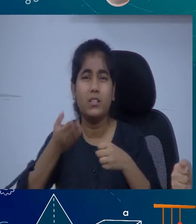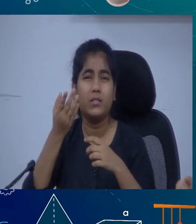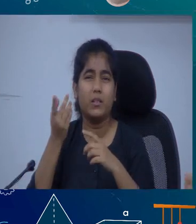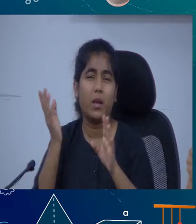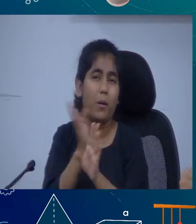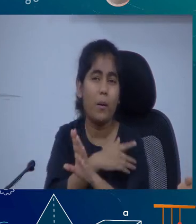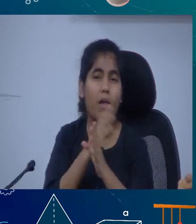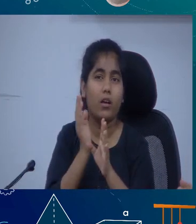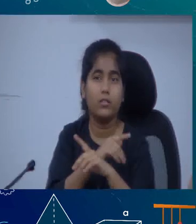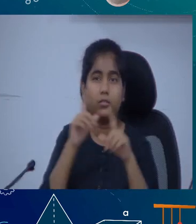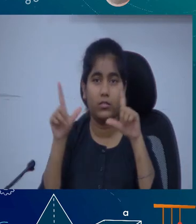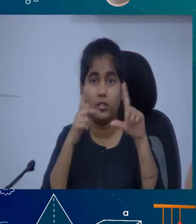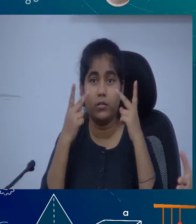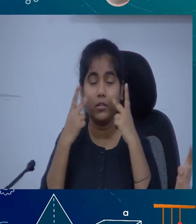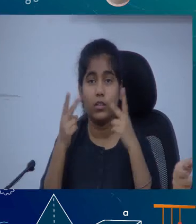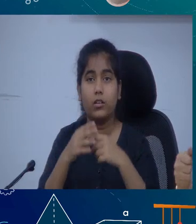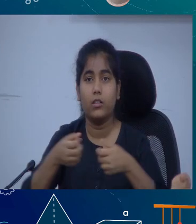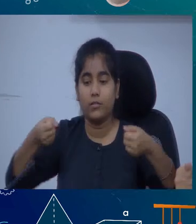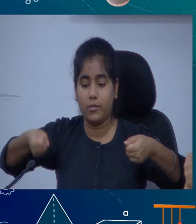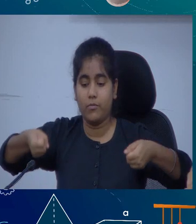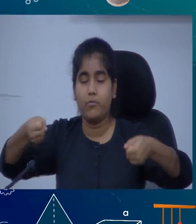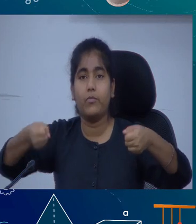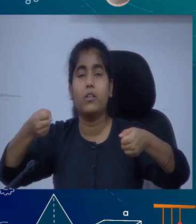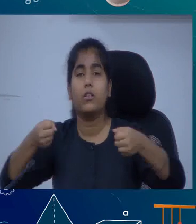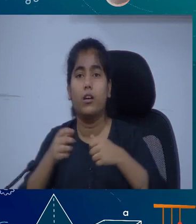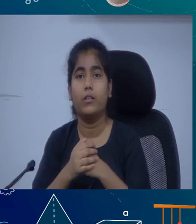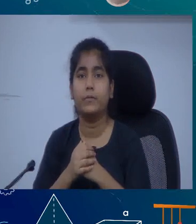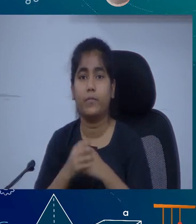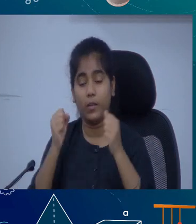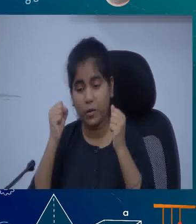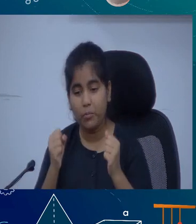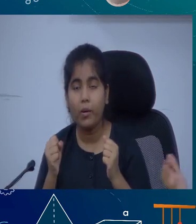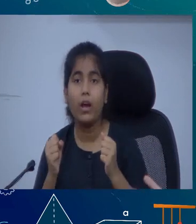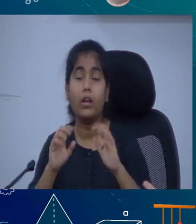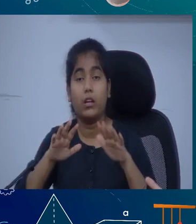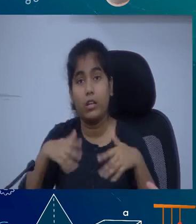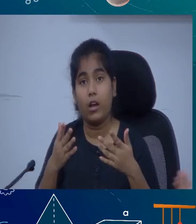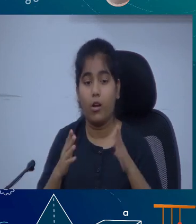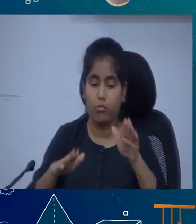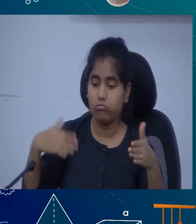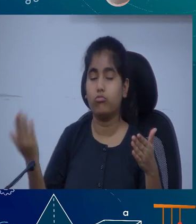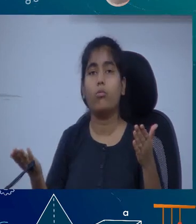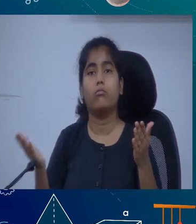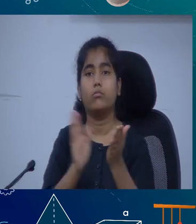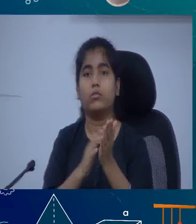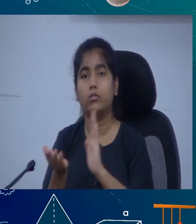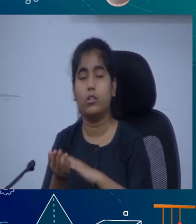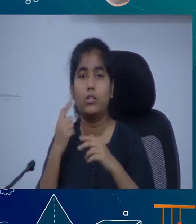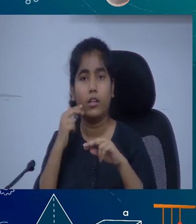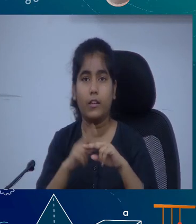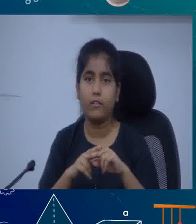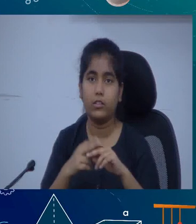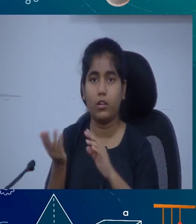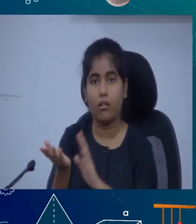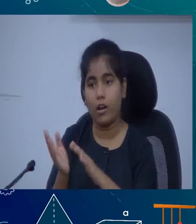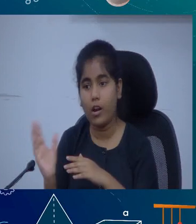के अंदर बहुत सारे हैंड रेल्स होने चाहिए. पिछली स्लाइड में जैसे हम देख रहे थे जो ग्रीन थी, कि हैंड रेल्स इतने होने चाहिए कि आप उसको पकड़